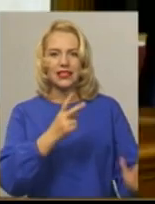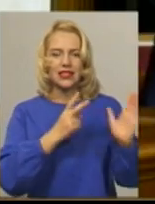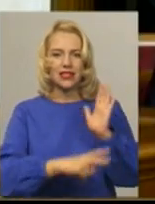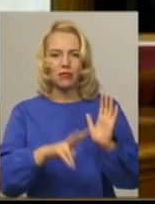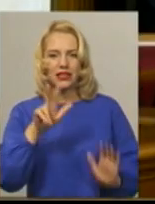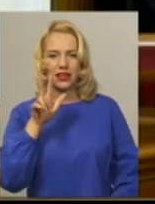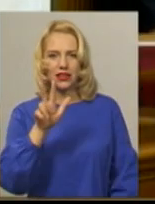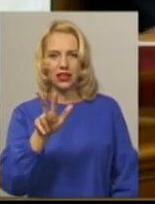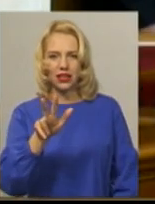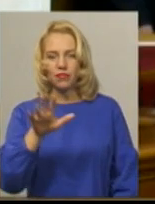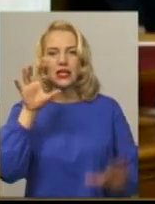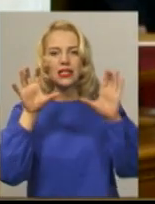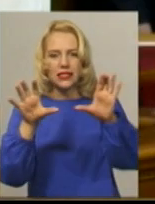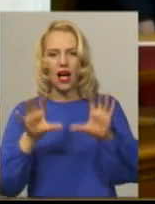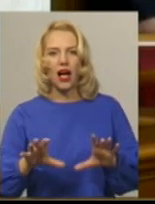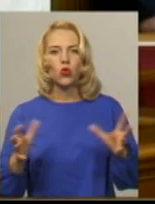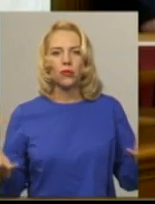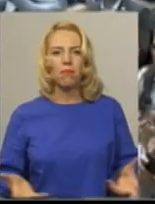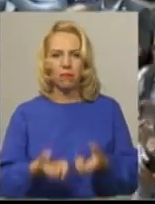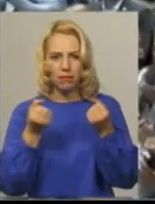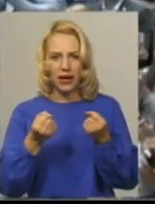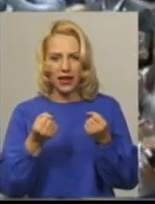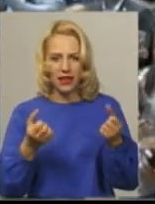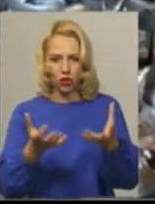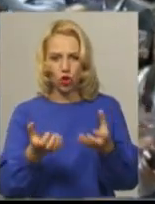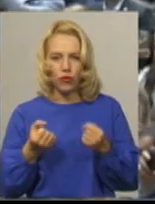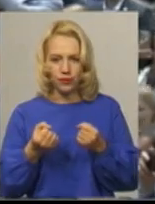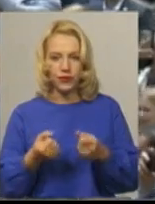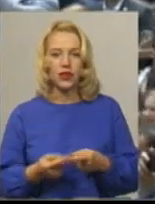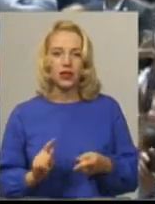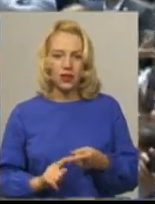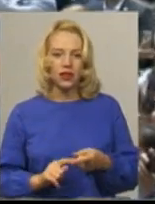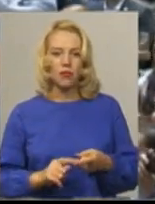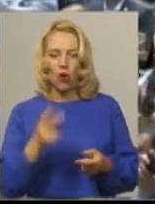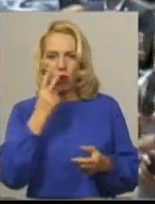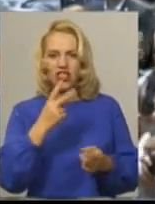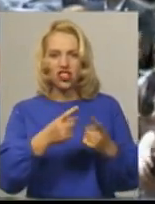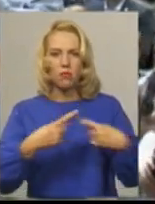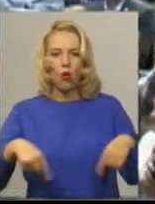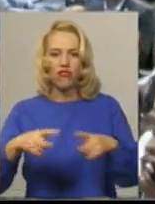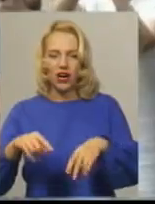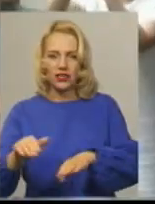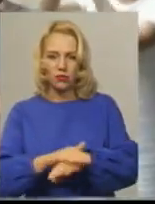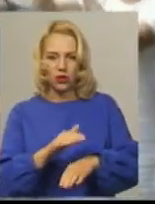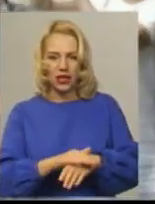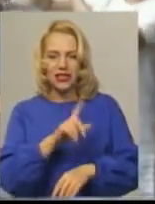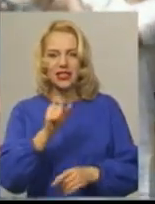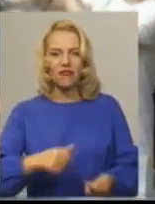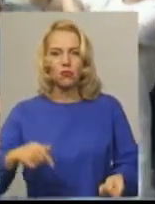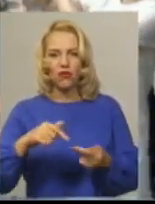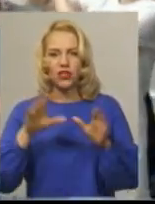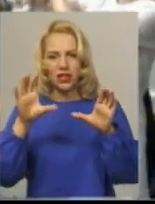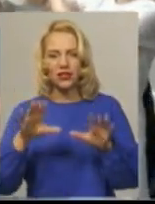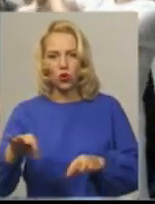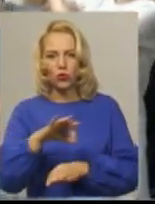373. Закон прийнято. Покажіть по фракціям, будь ласка. За відповідний законопроект у